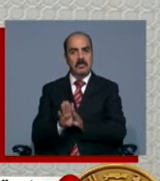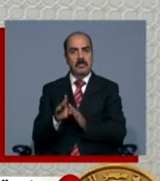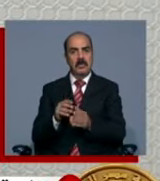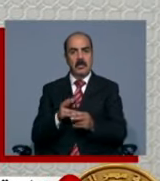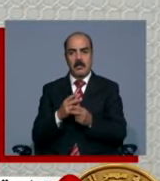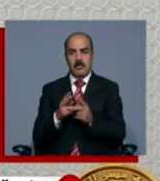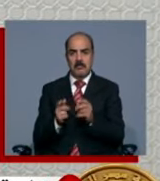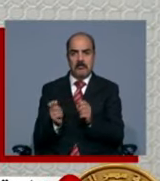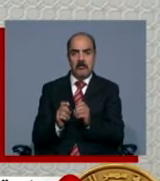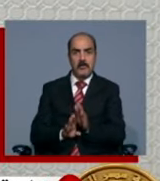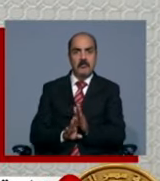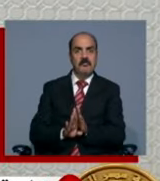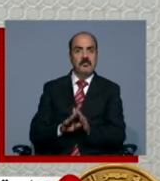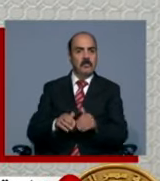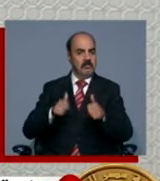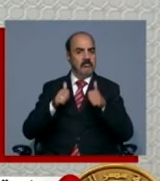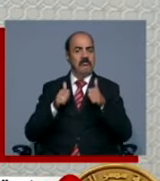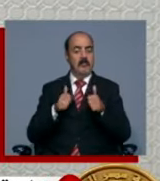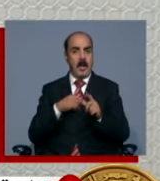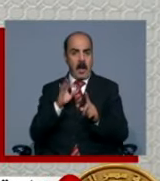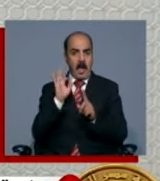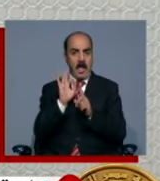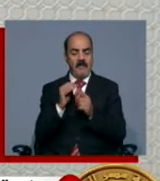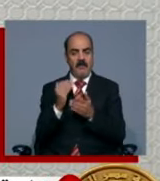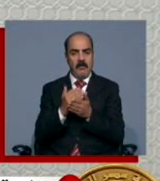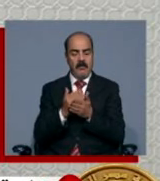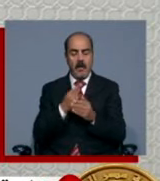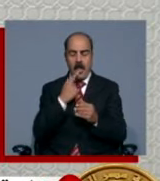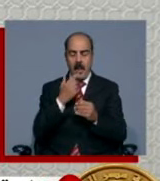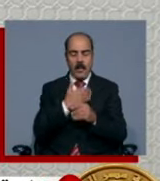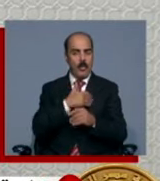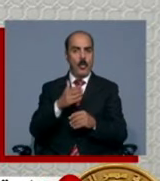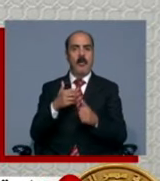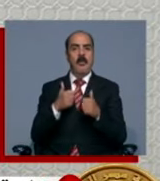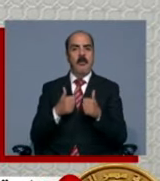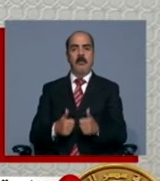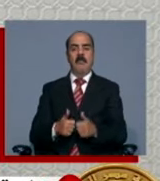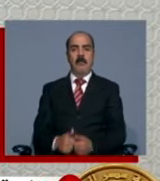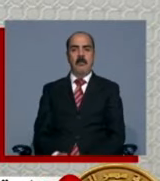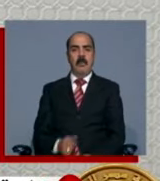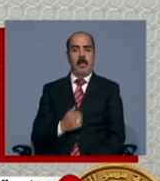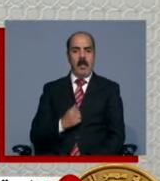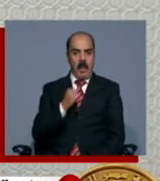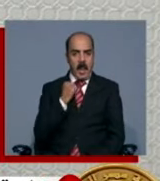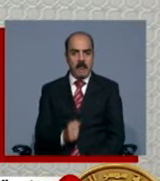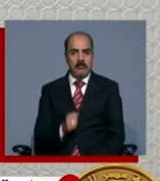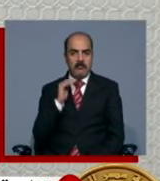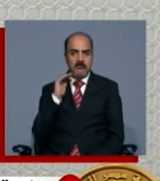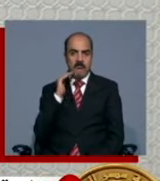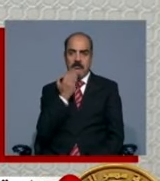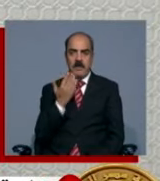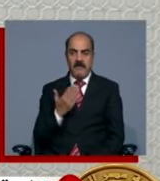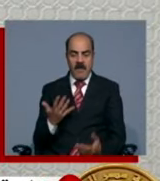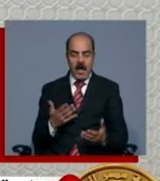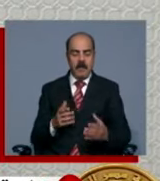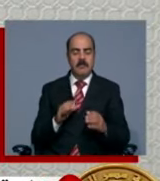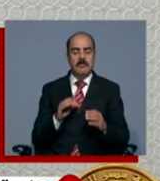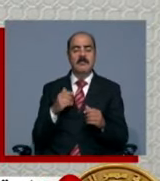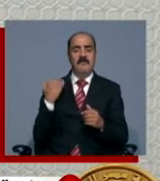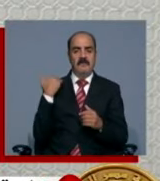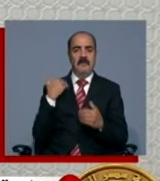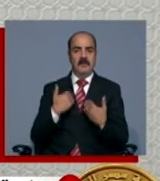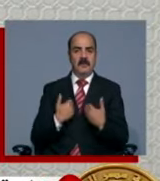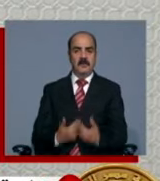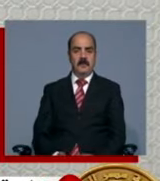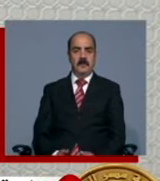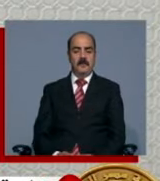الشاملة، وصولا إلى اقتصاد أكثر استدامة وقدرة على الصمود في مواجهة الأزمات. وفي